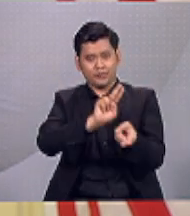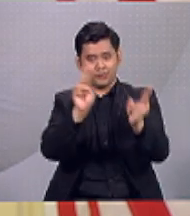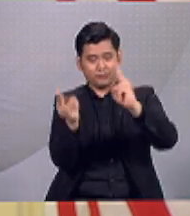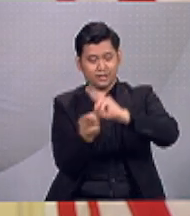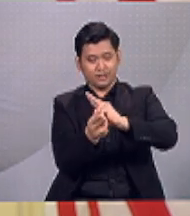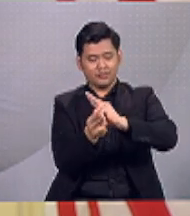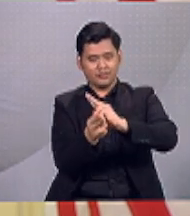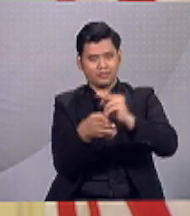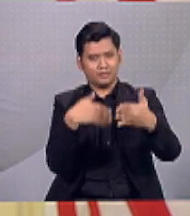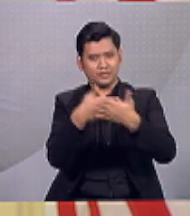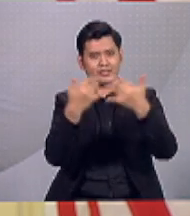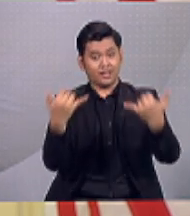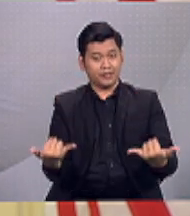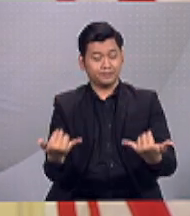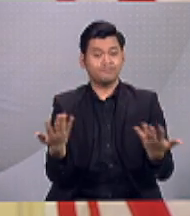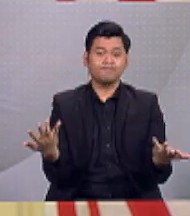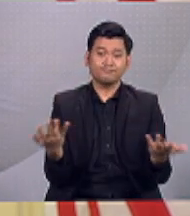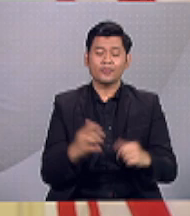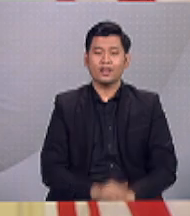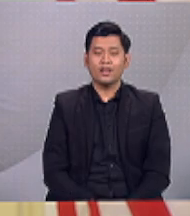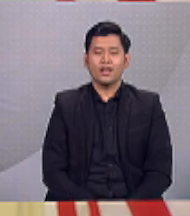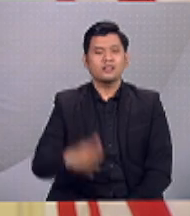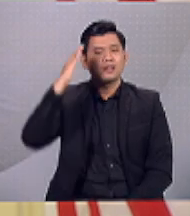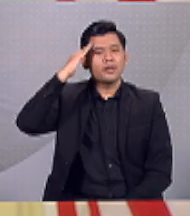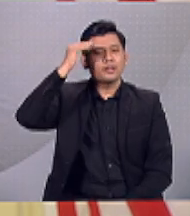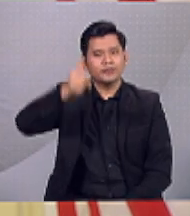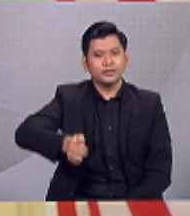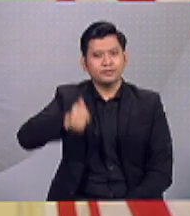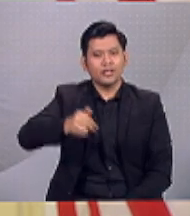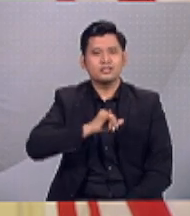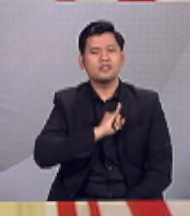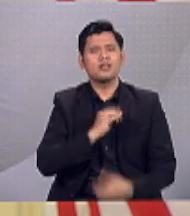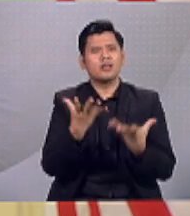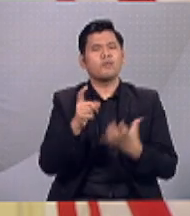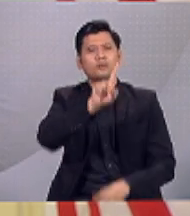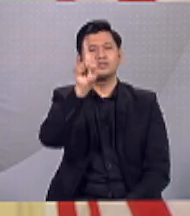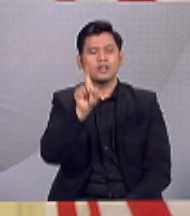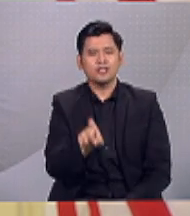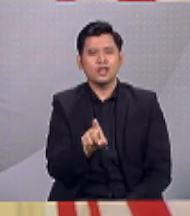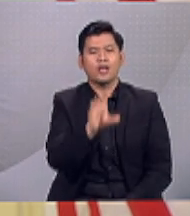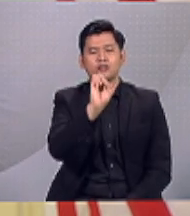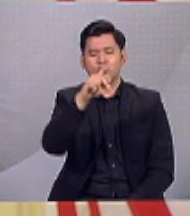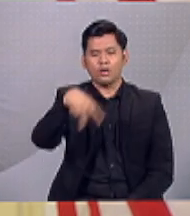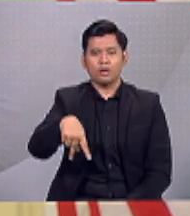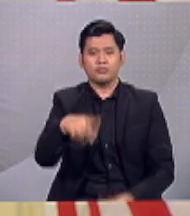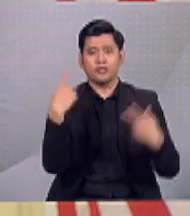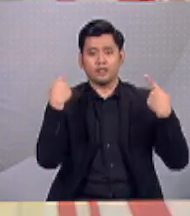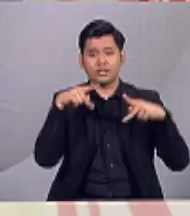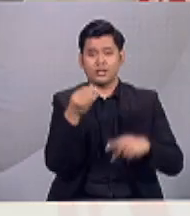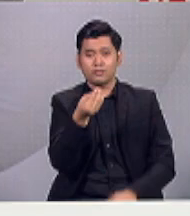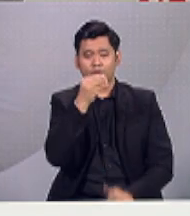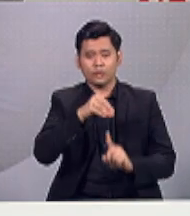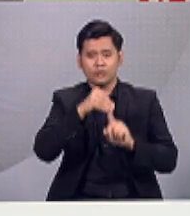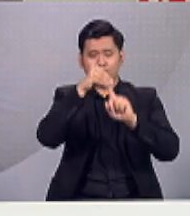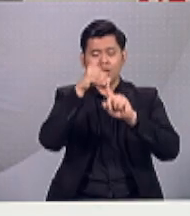ya. Okey. Assalamualaikum Datuk Seri. Saya nak tanya mengenai SOP kedai-kedai makan, khususnya kedai